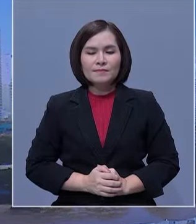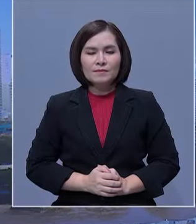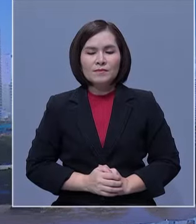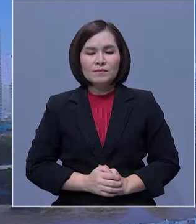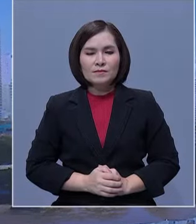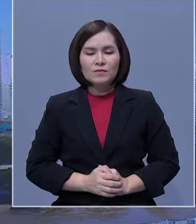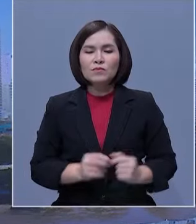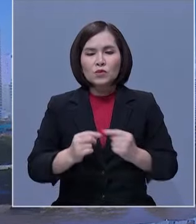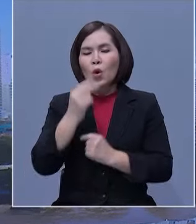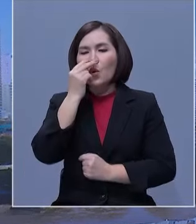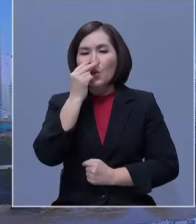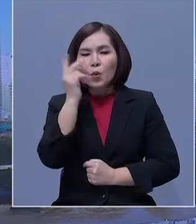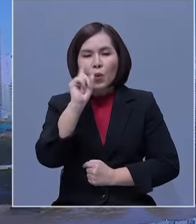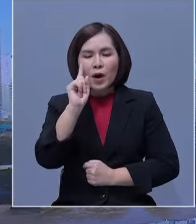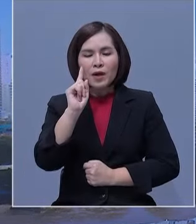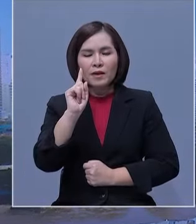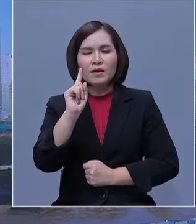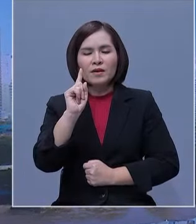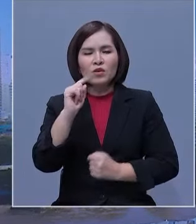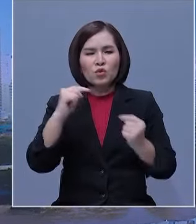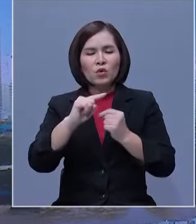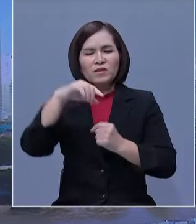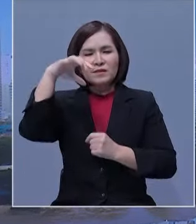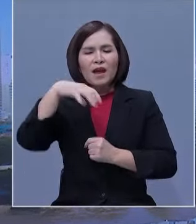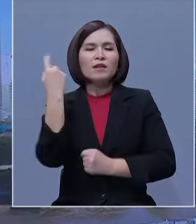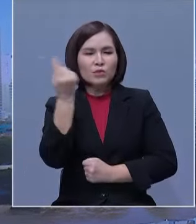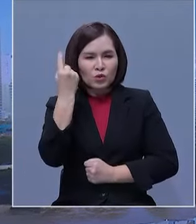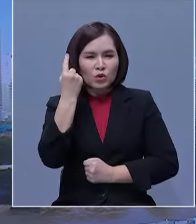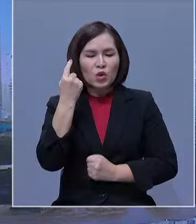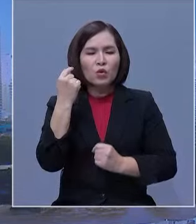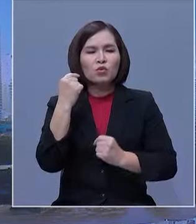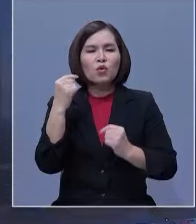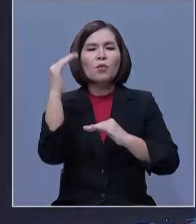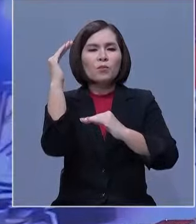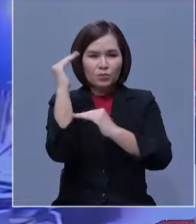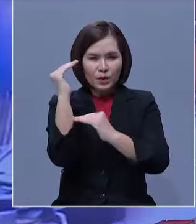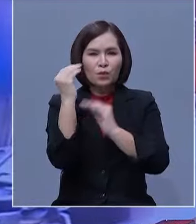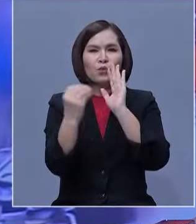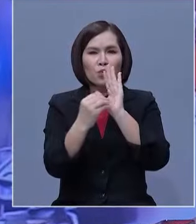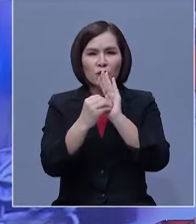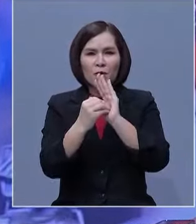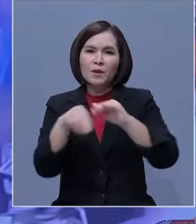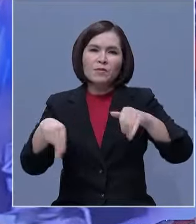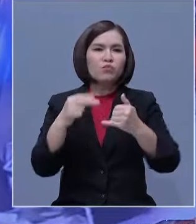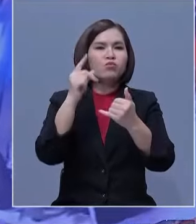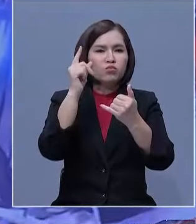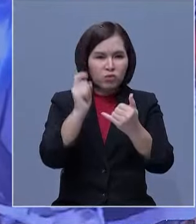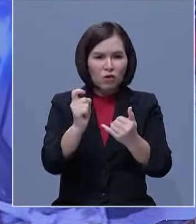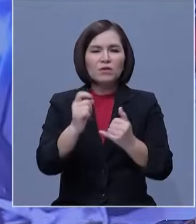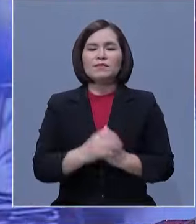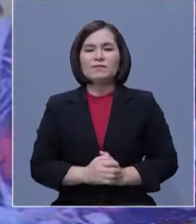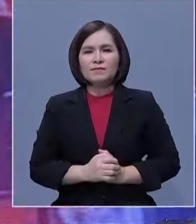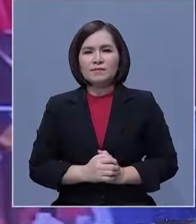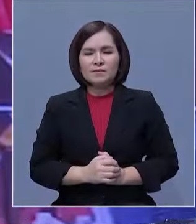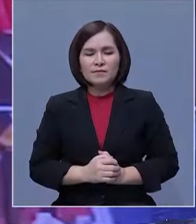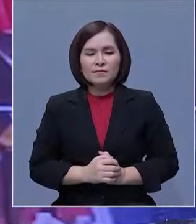ไปดูความคืบหน้าคดีที่ยิงกันตายหน้าสถานบันเทิงย่านปิ่นเกล้านะครับเป็นเหตุอุกอาจจริงๆหลังจากก่อเหตุเสร็จค